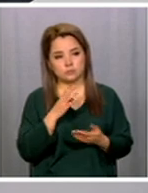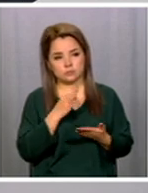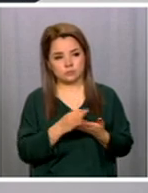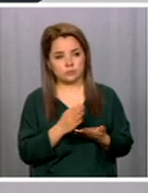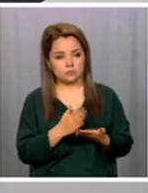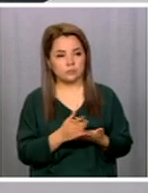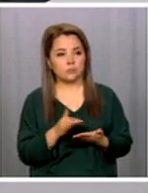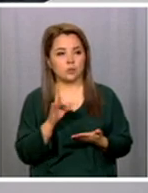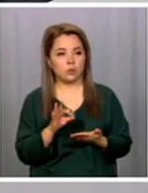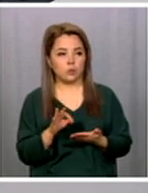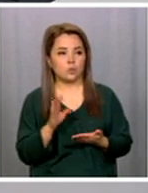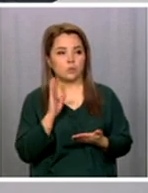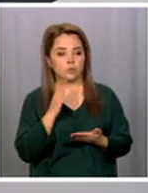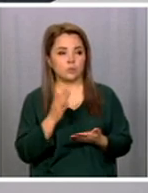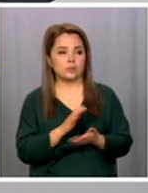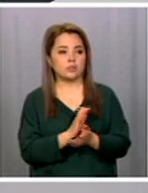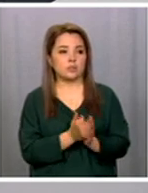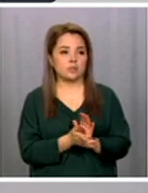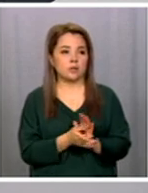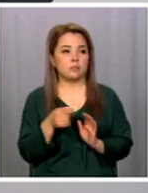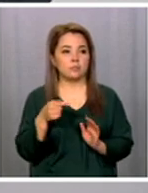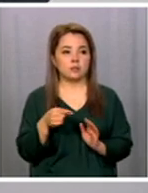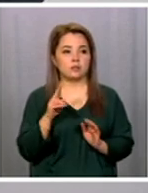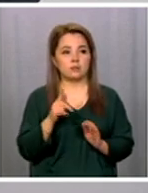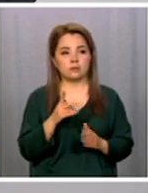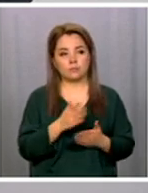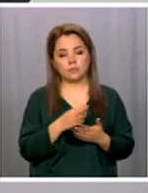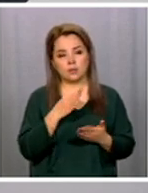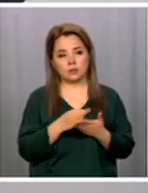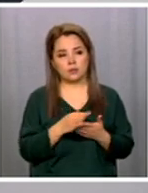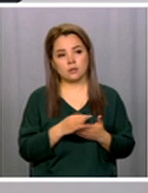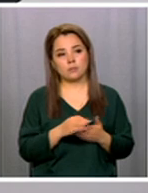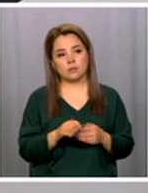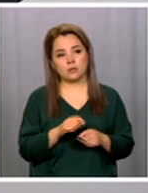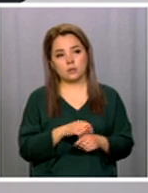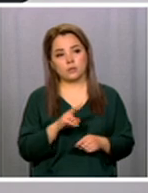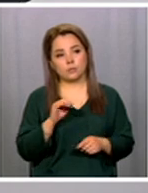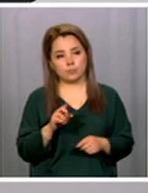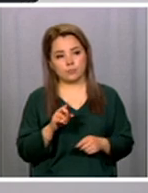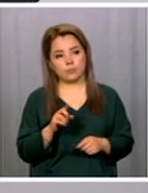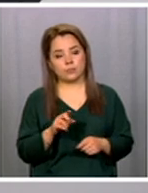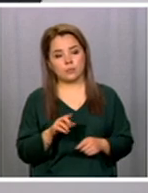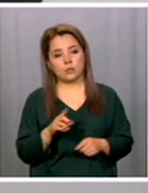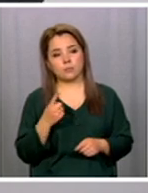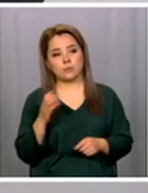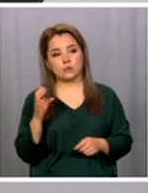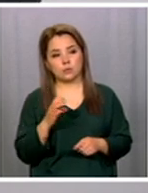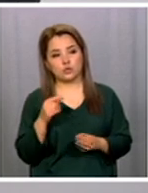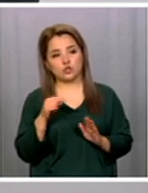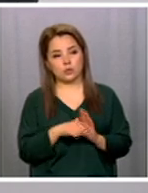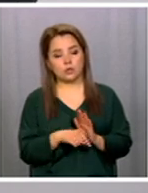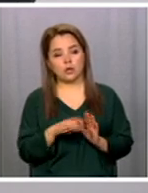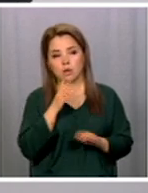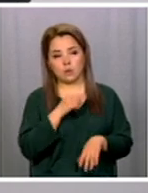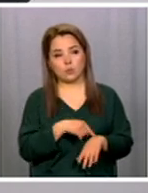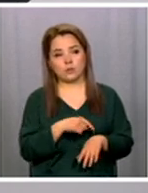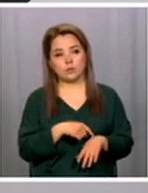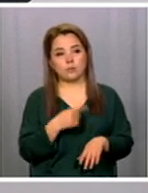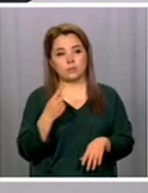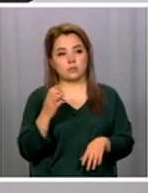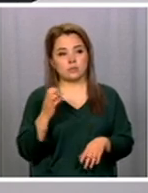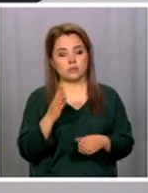тең, ро судың тығыздығы бұл 1000 килограмм бөлінген метр кубқа тең. 1 секунд ішінде, яғни уақыт 1 секундқа тең